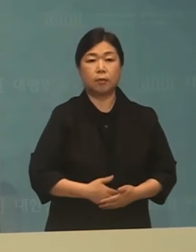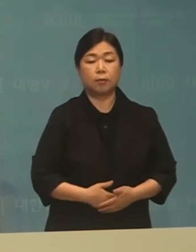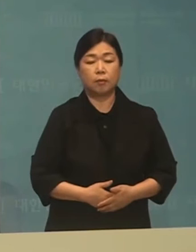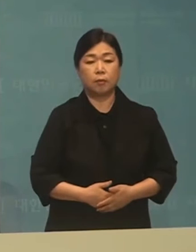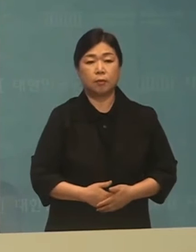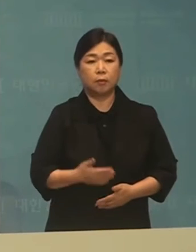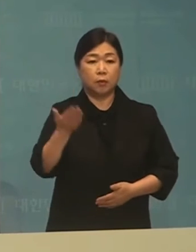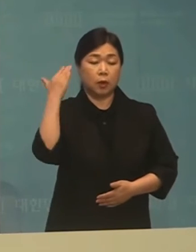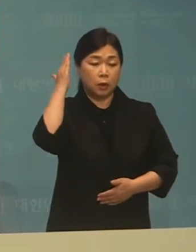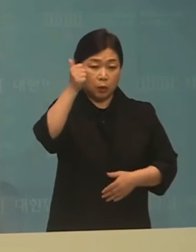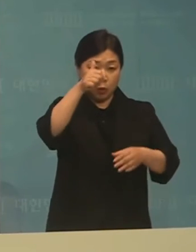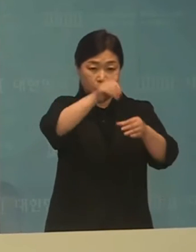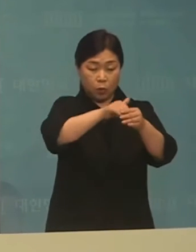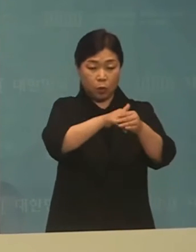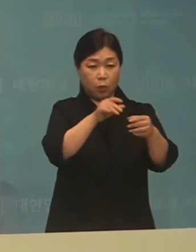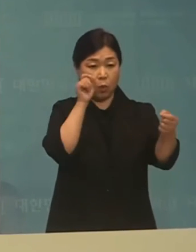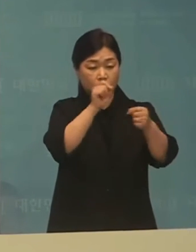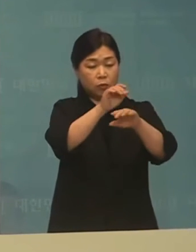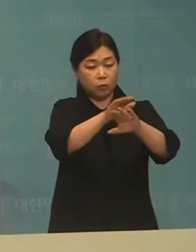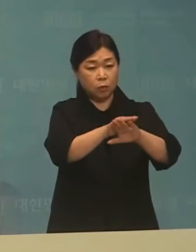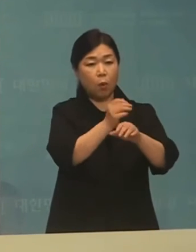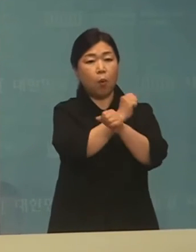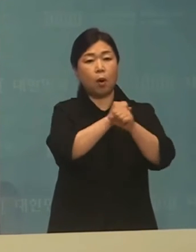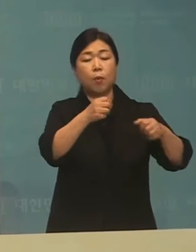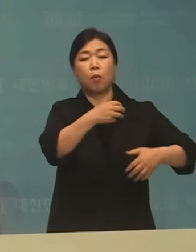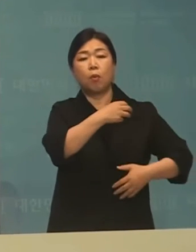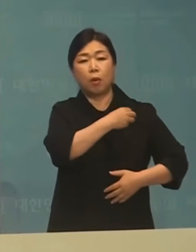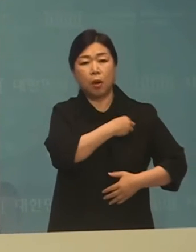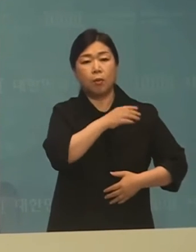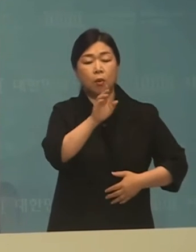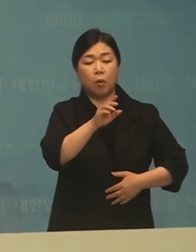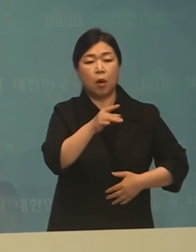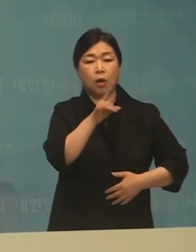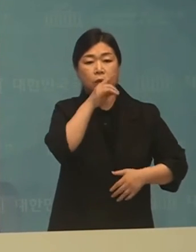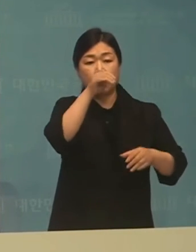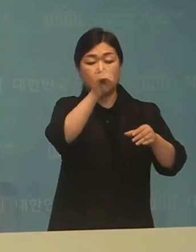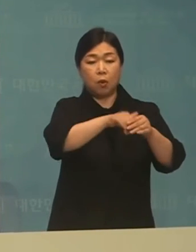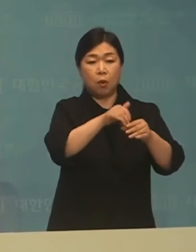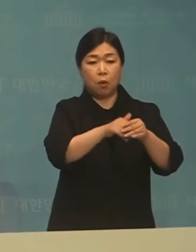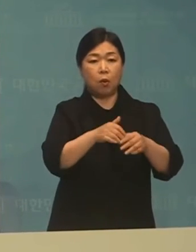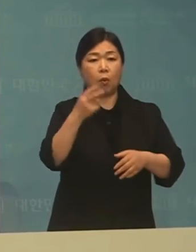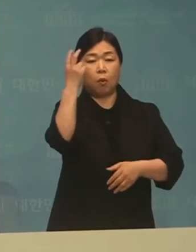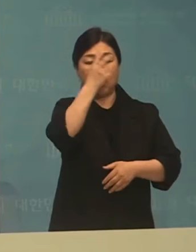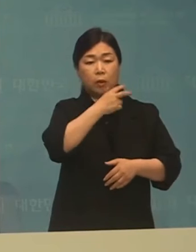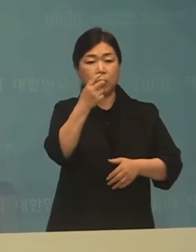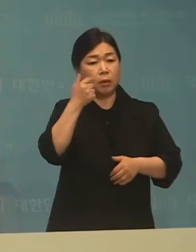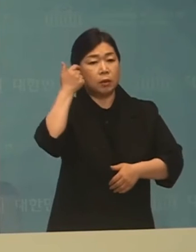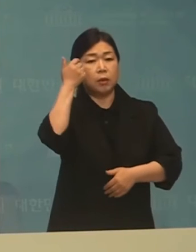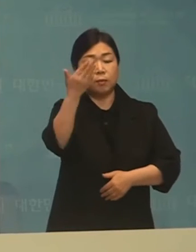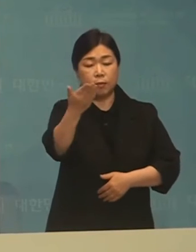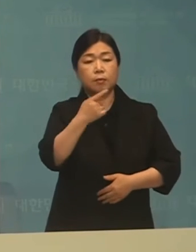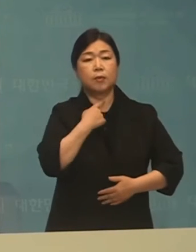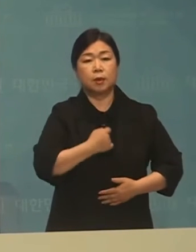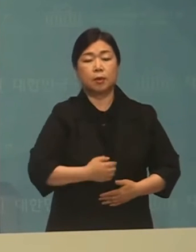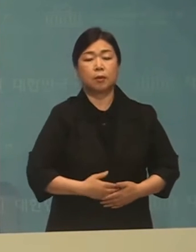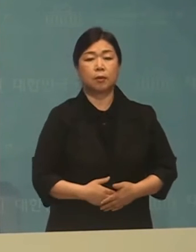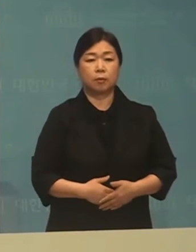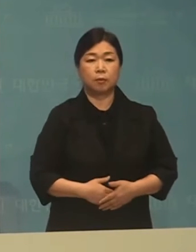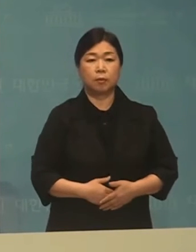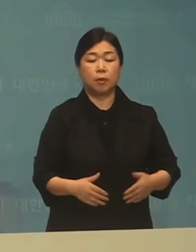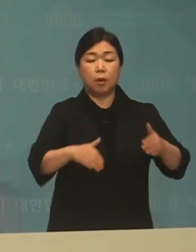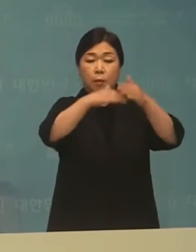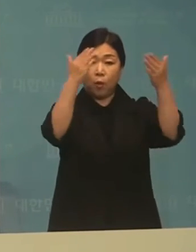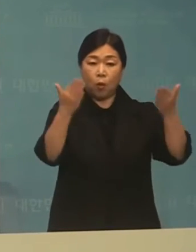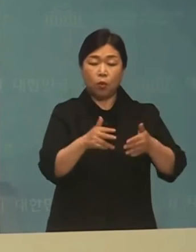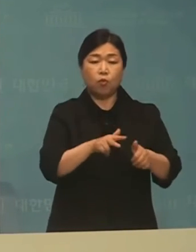지난 총선을 앞두고 우리 광복회는 중앙선거관리에 질의를 했습니다.